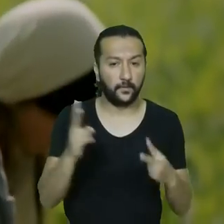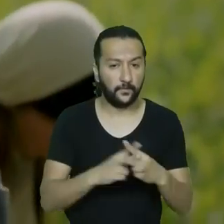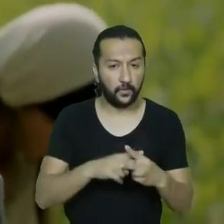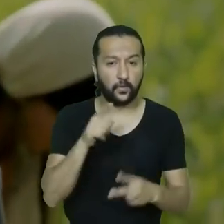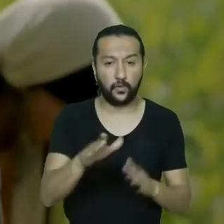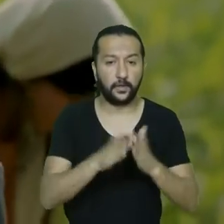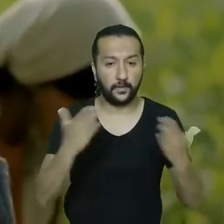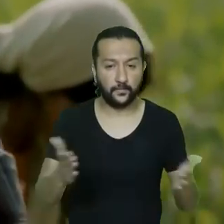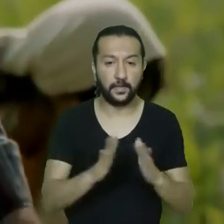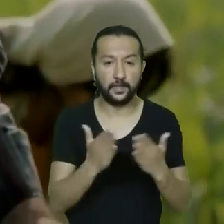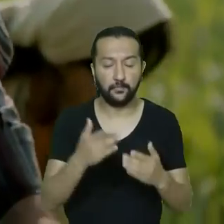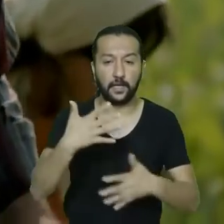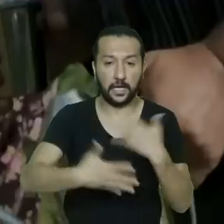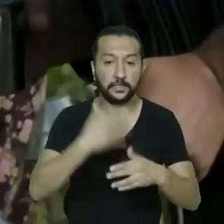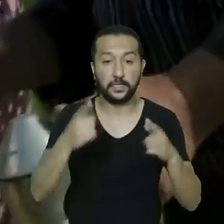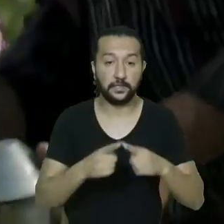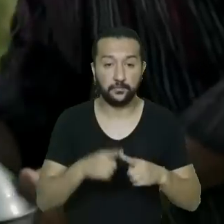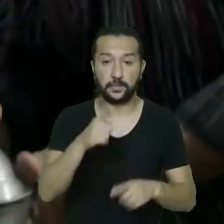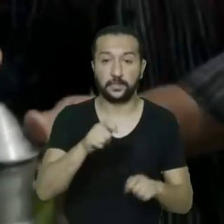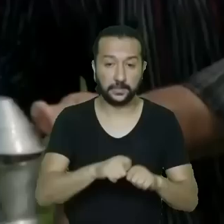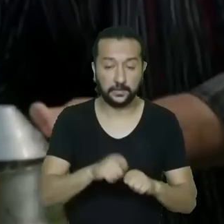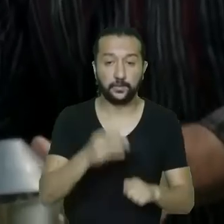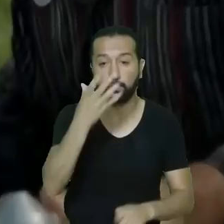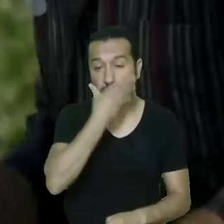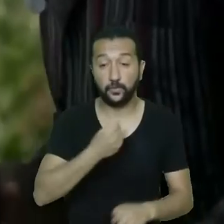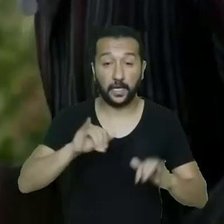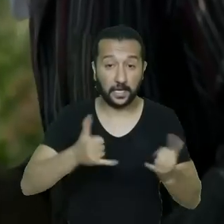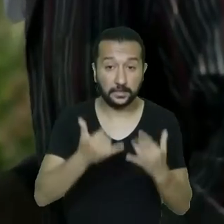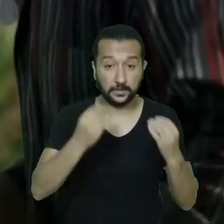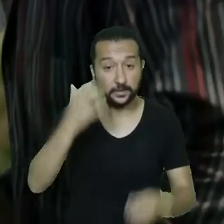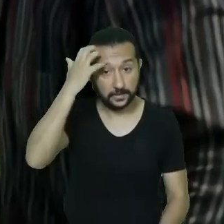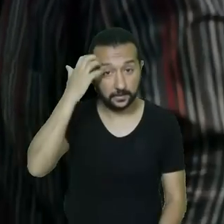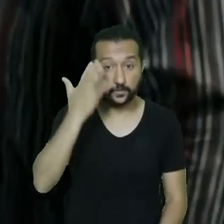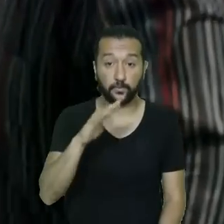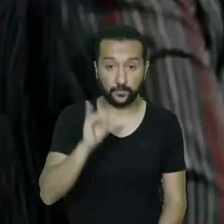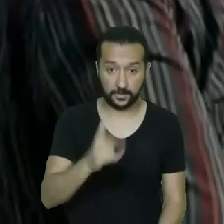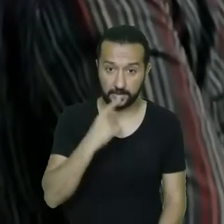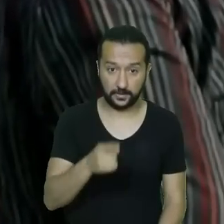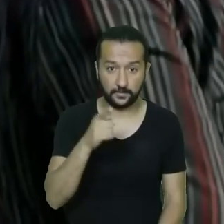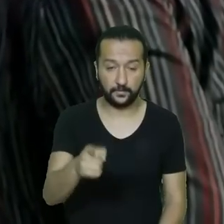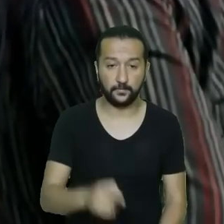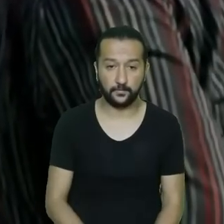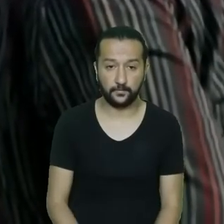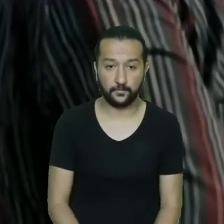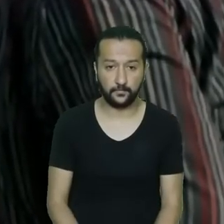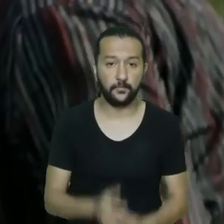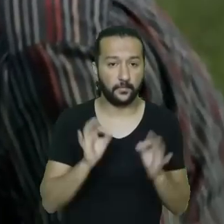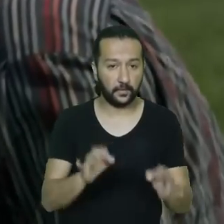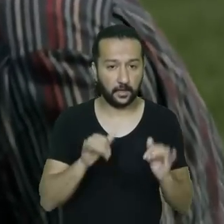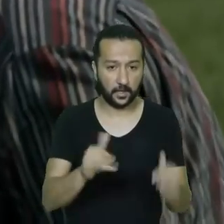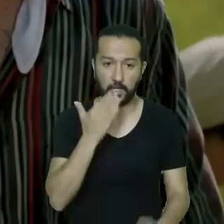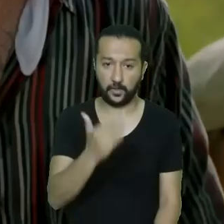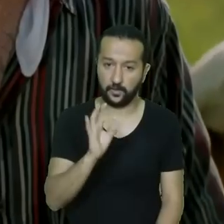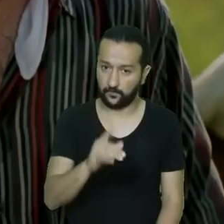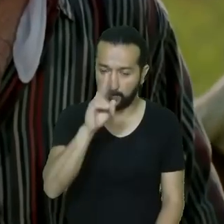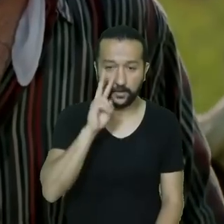Faturalar, defterler, kitaplar karışık. İşlerimiz çok yoğun, başımızı kaşıyacak vaktimiz yok mu dedi? He, aynen